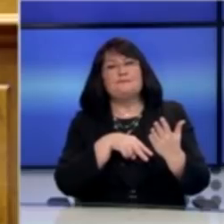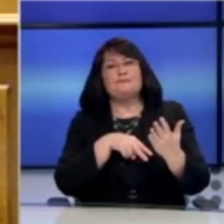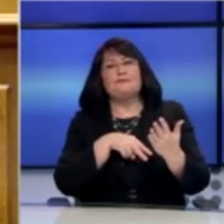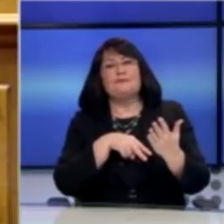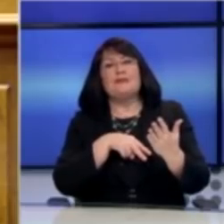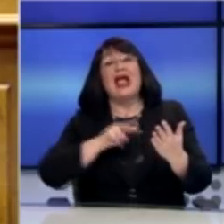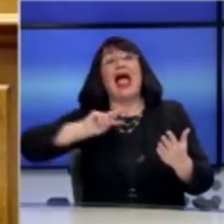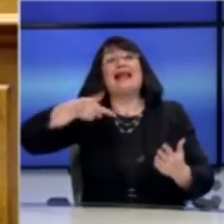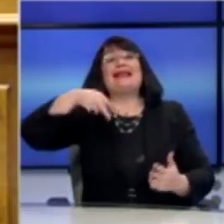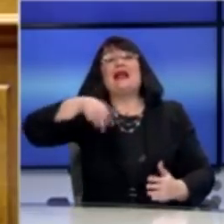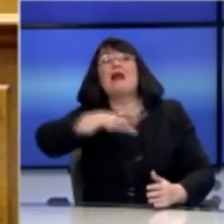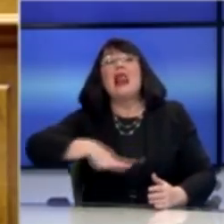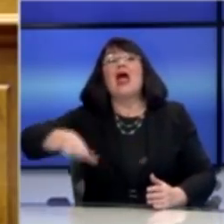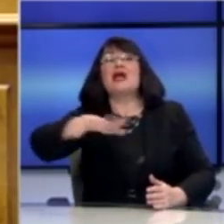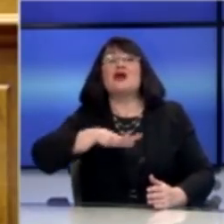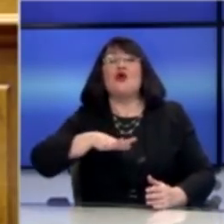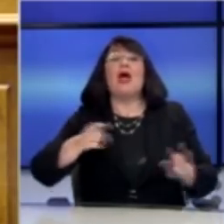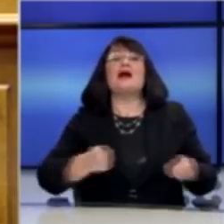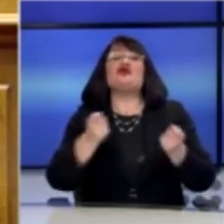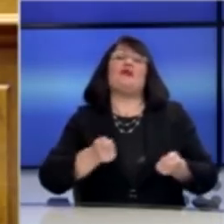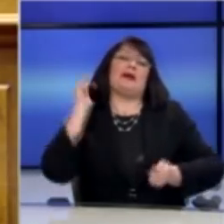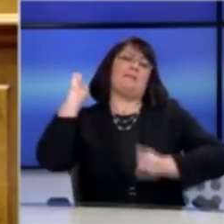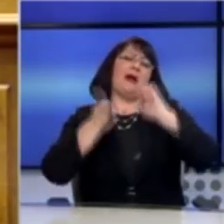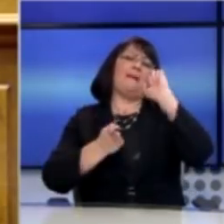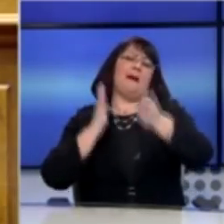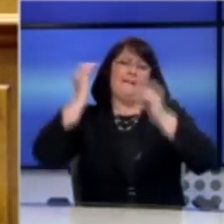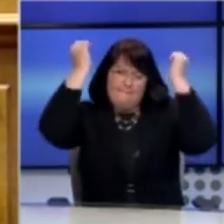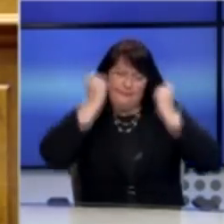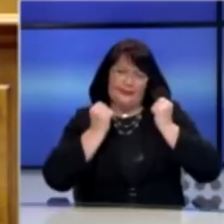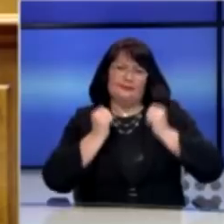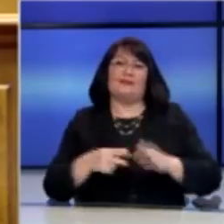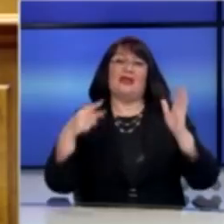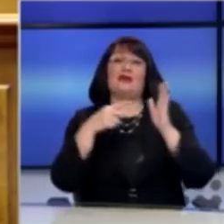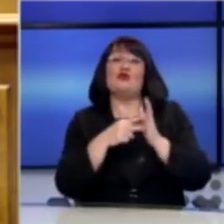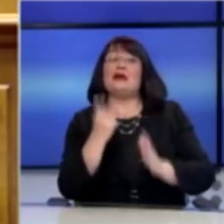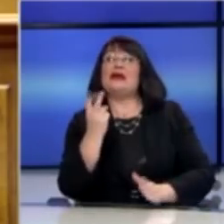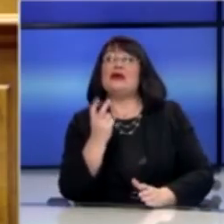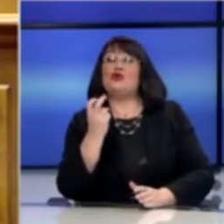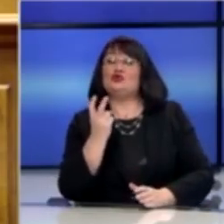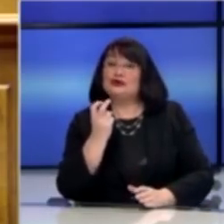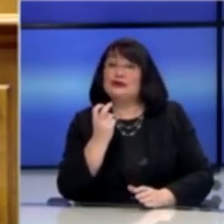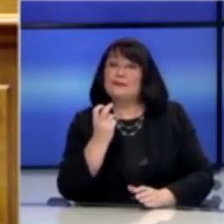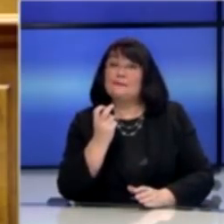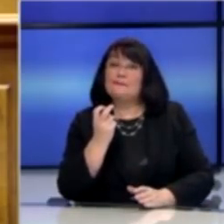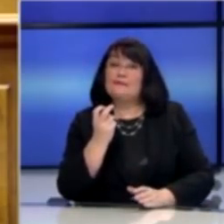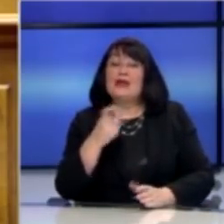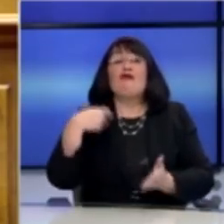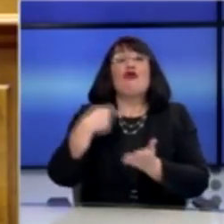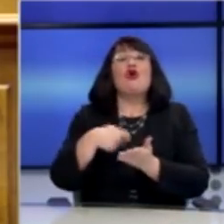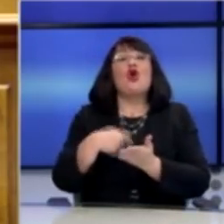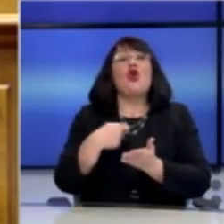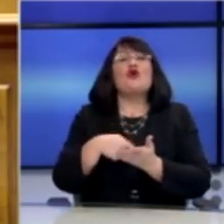μνημείο αντιλαϊκότητας σε βάρος των εργαζομένων. Το 2020 η ισχνή φορολογία